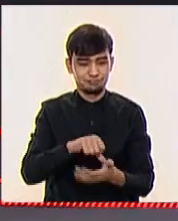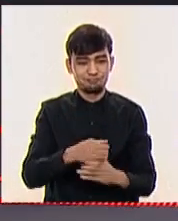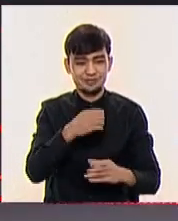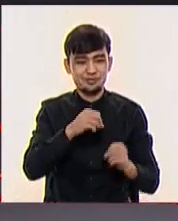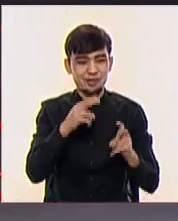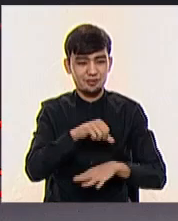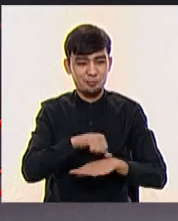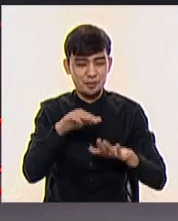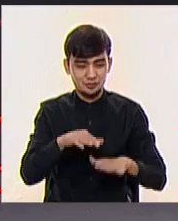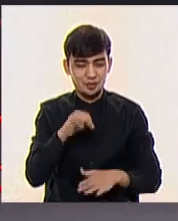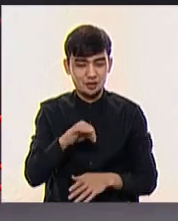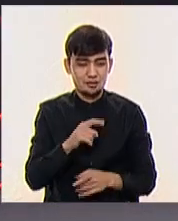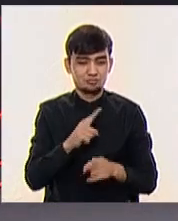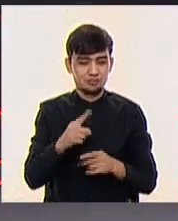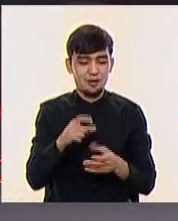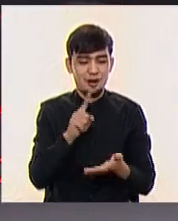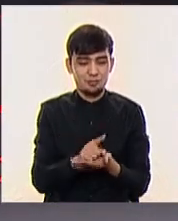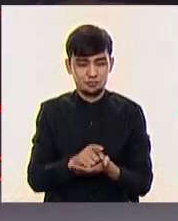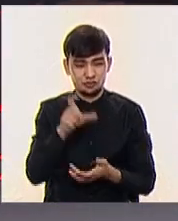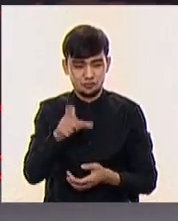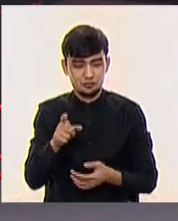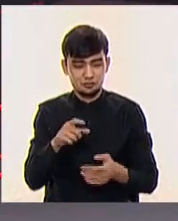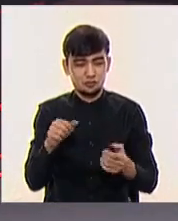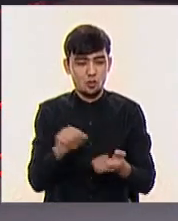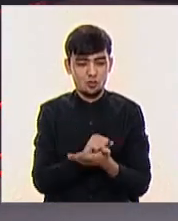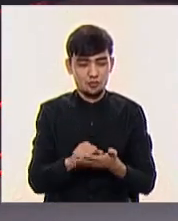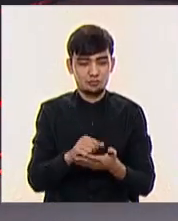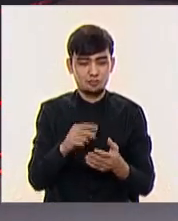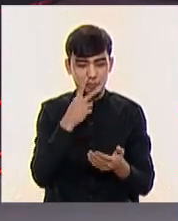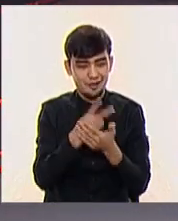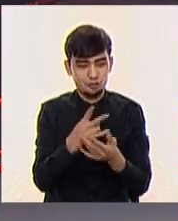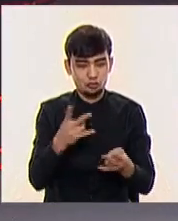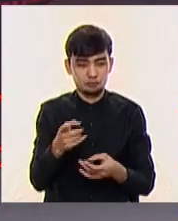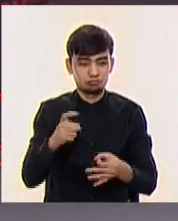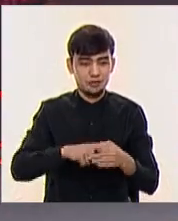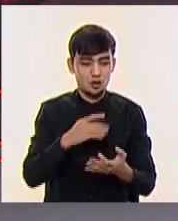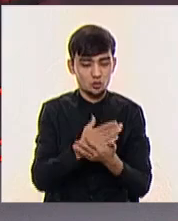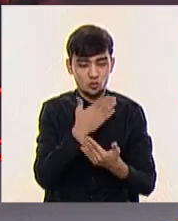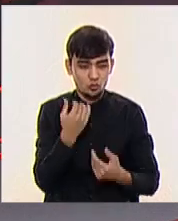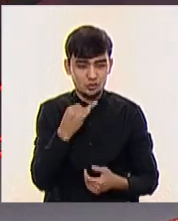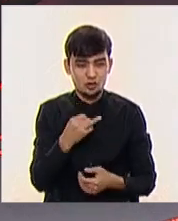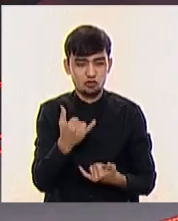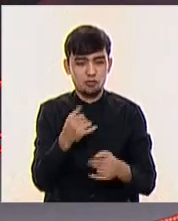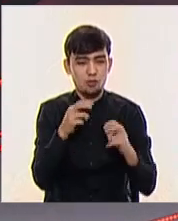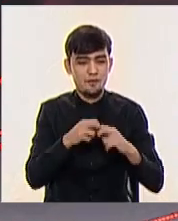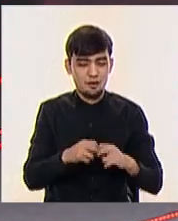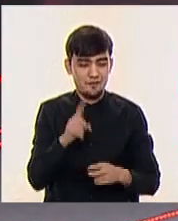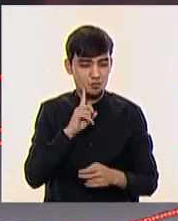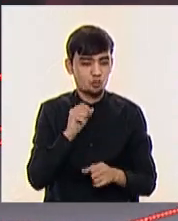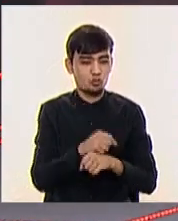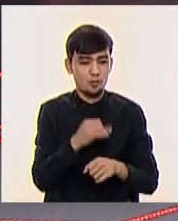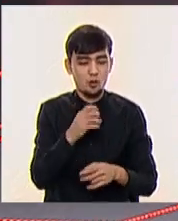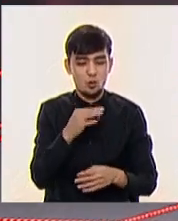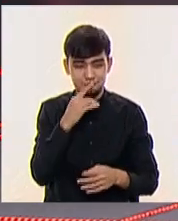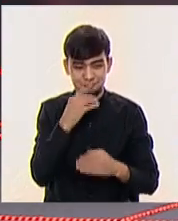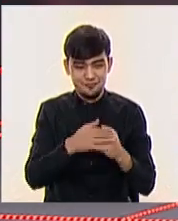осыған дейін кіріп шығу үшін міндетті түрде құжаттарын көрсетіп, тіркелуі керек еді. Қазір жіті тексеру тоқтатылған. Бірақ осы жақында